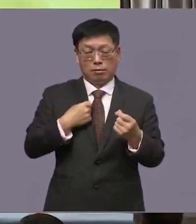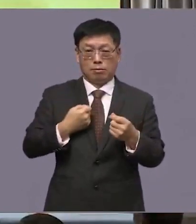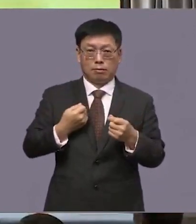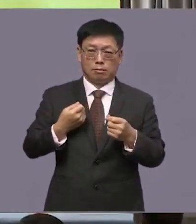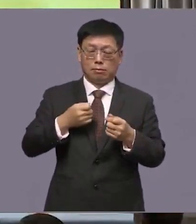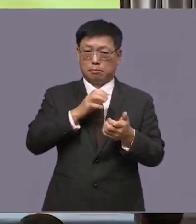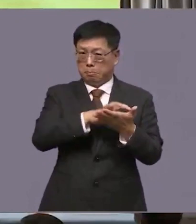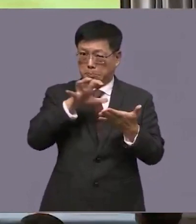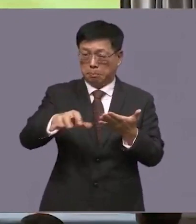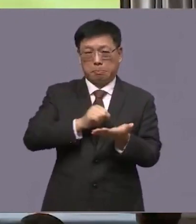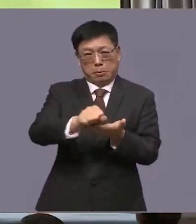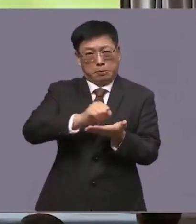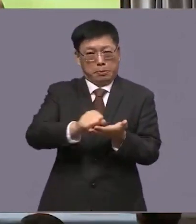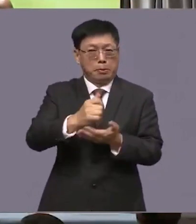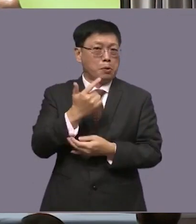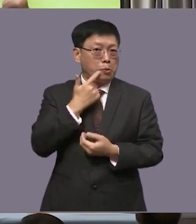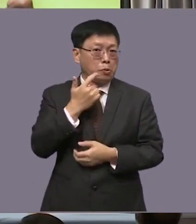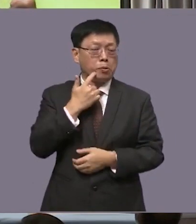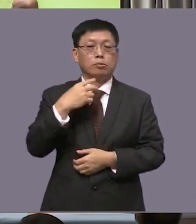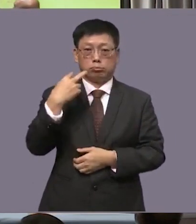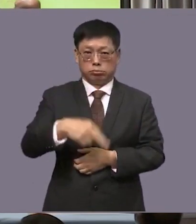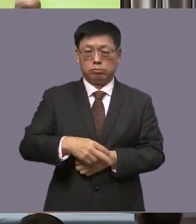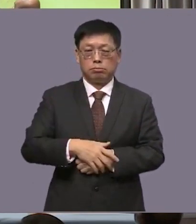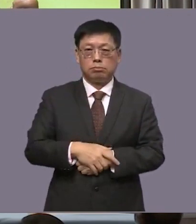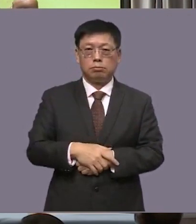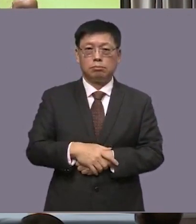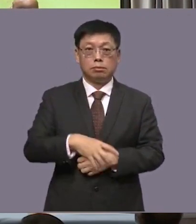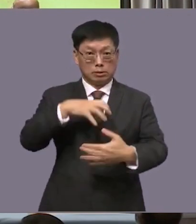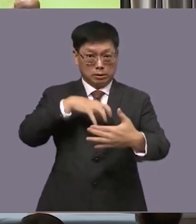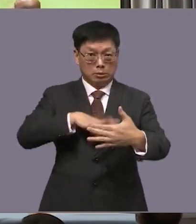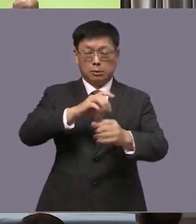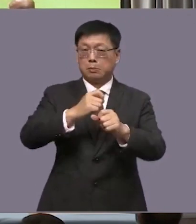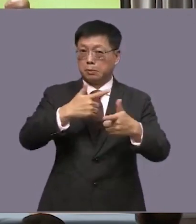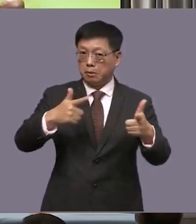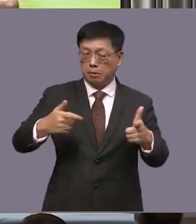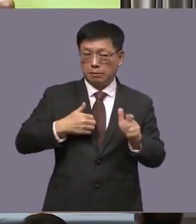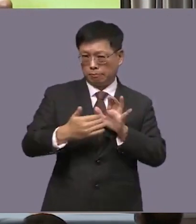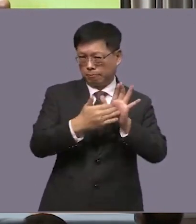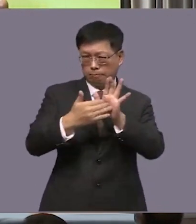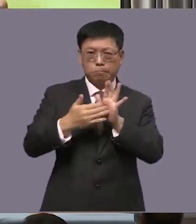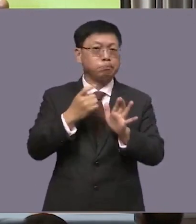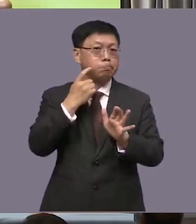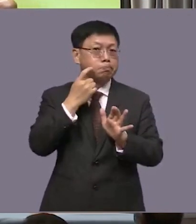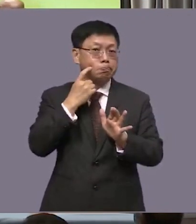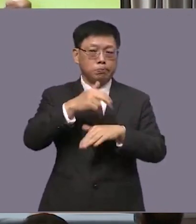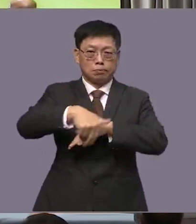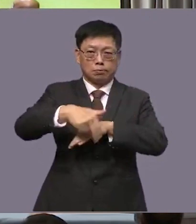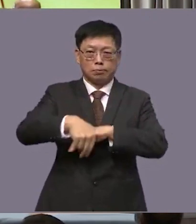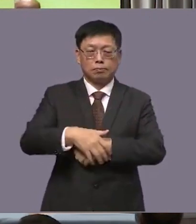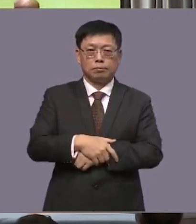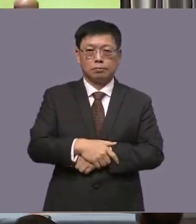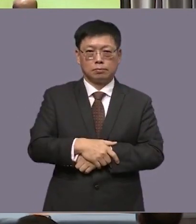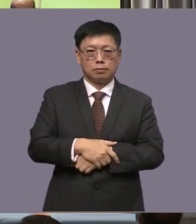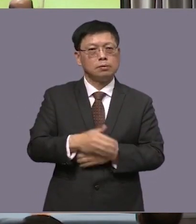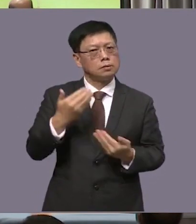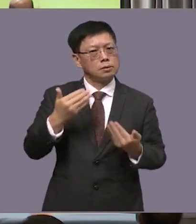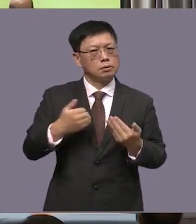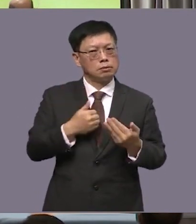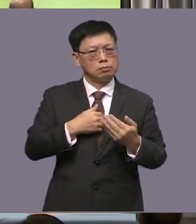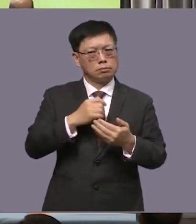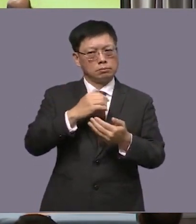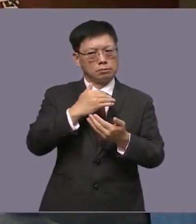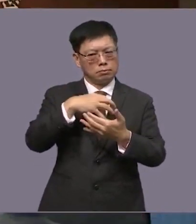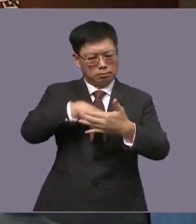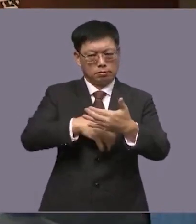非常的漂亮。不但漂亮，而且有各种防伪的设计，高达